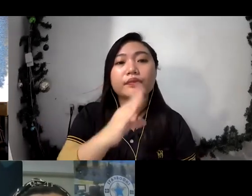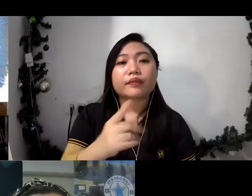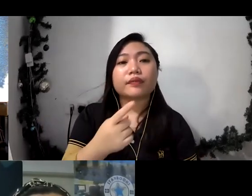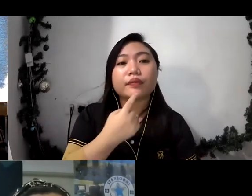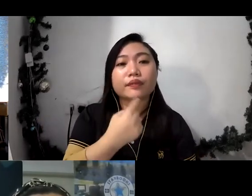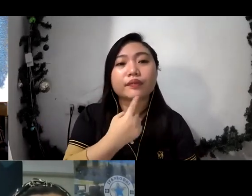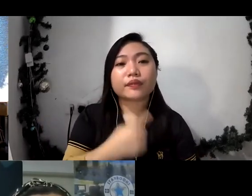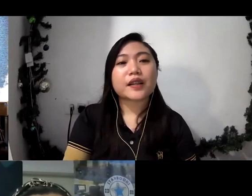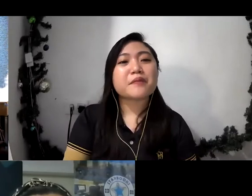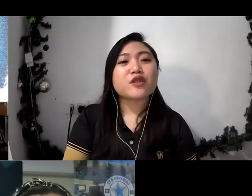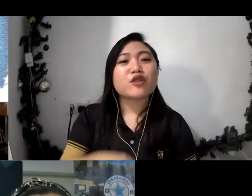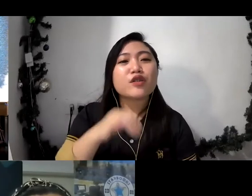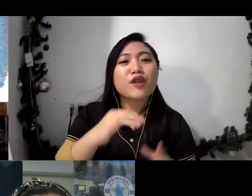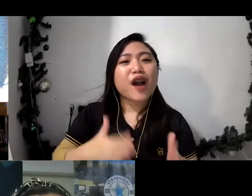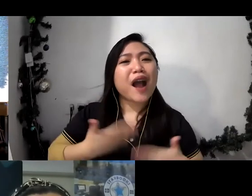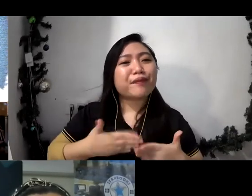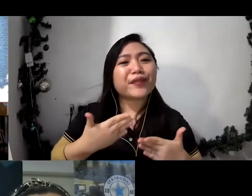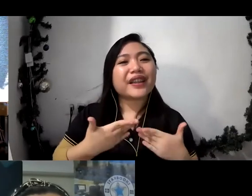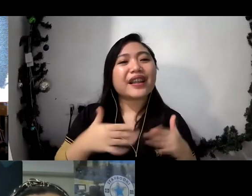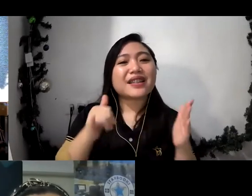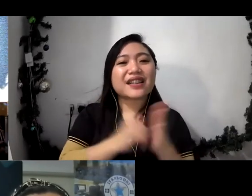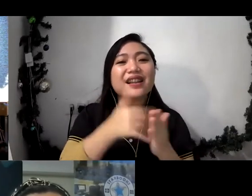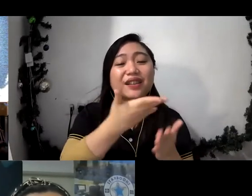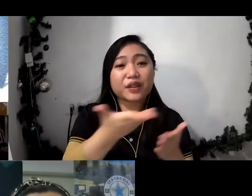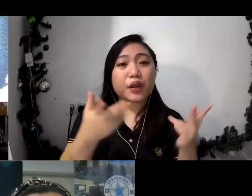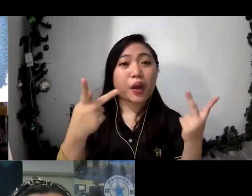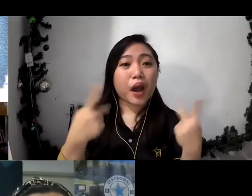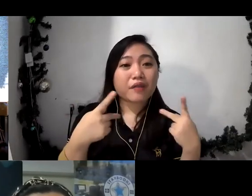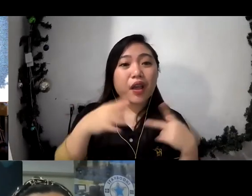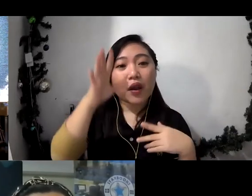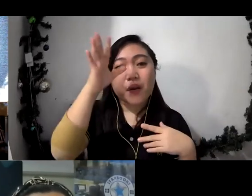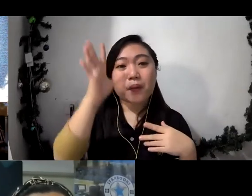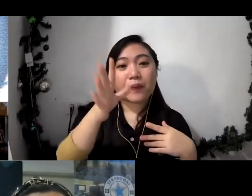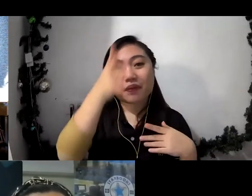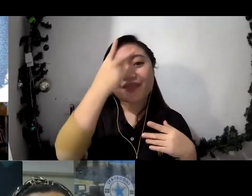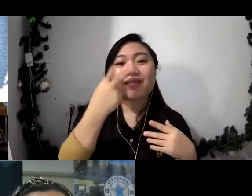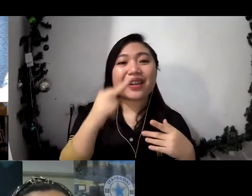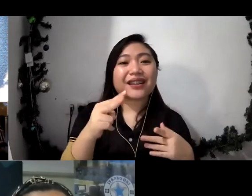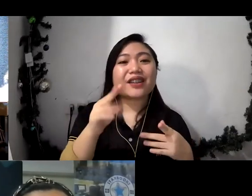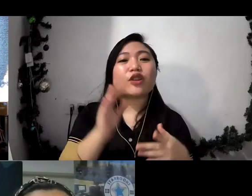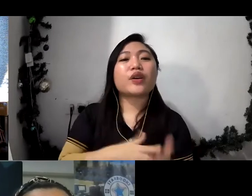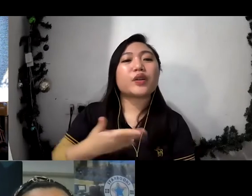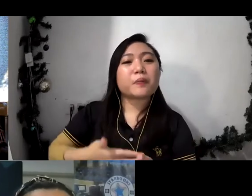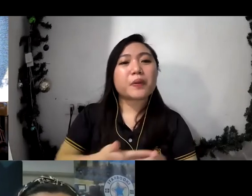mga joy, no, na dapat nandun kayo habang nakikita niyo yung inyong anak. Okay?